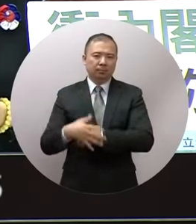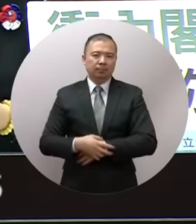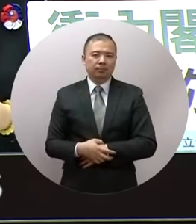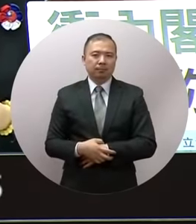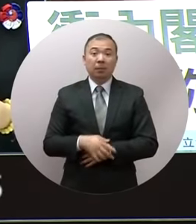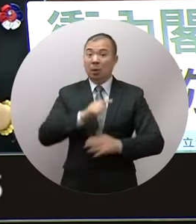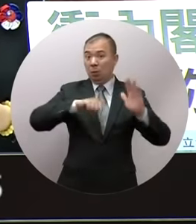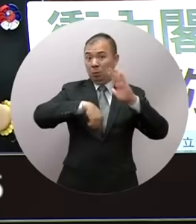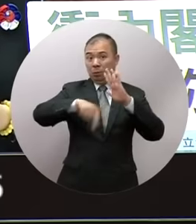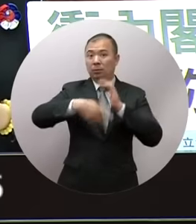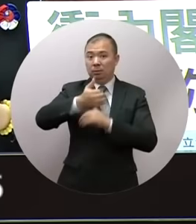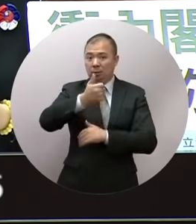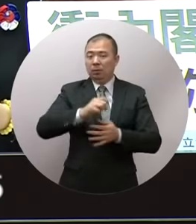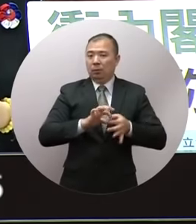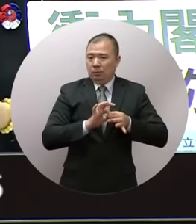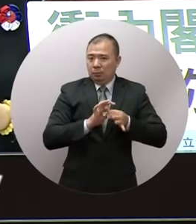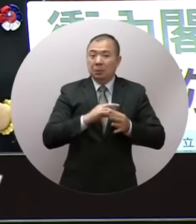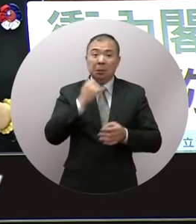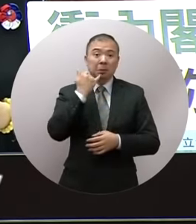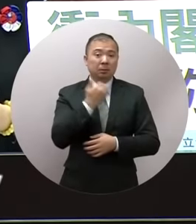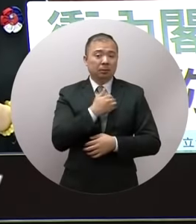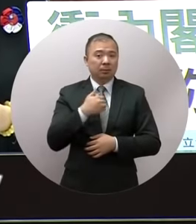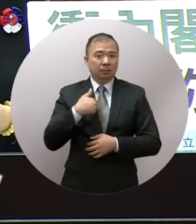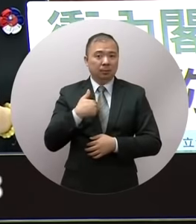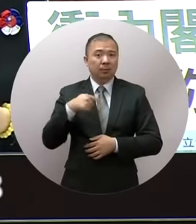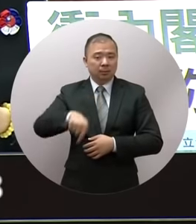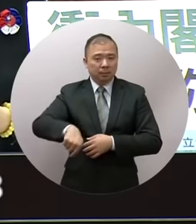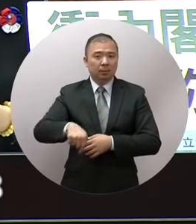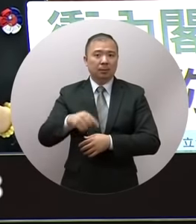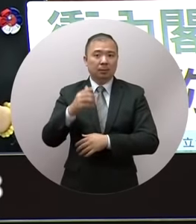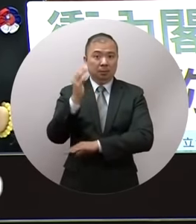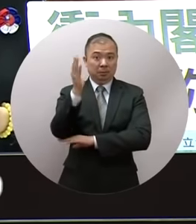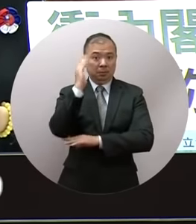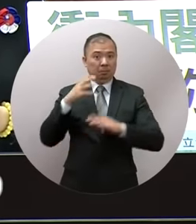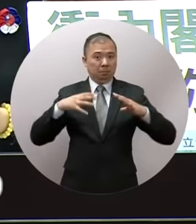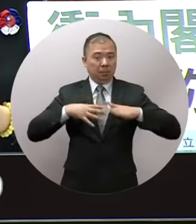长很关心这个议题，可能有跟一些官员讨论